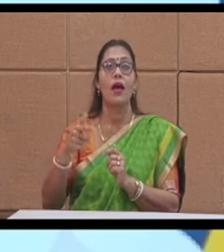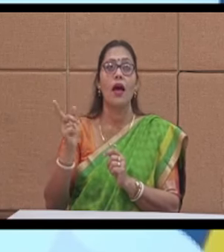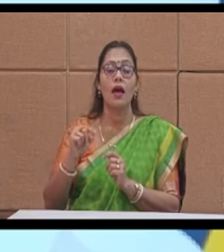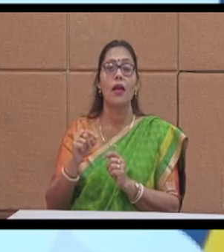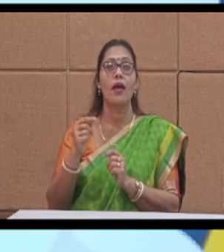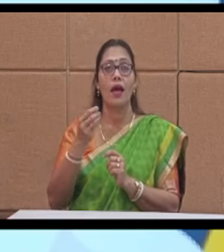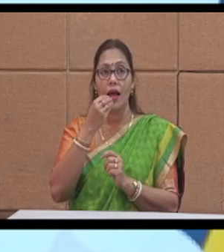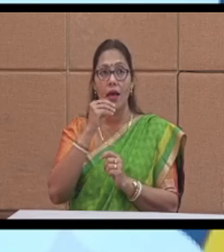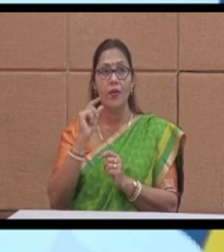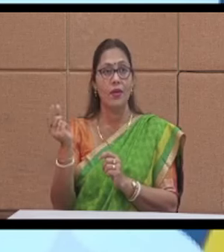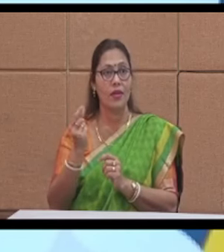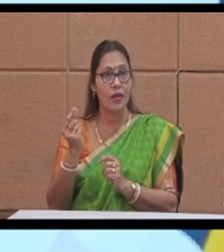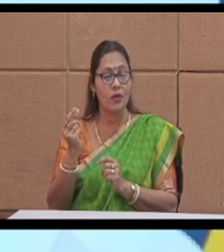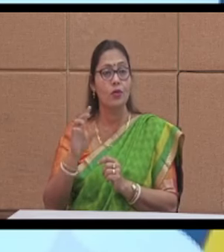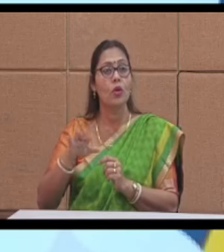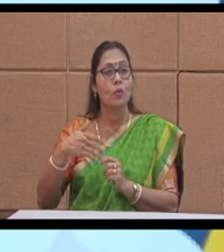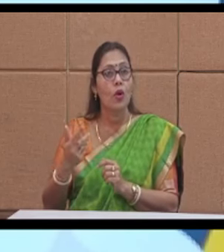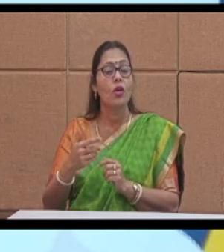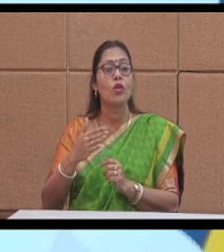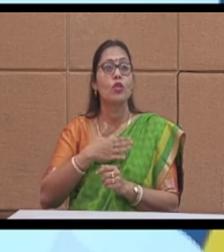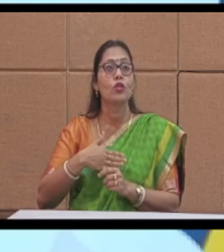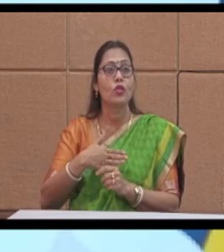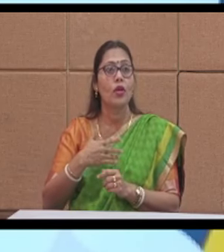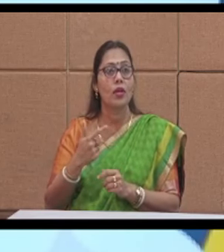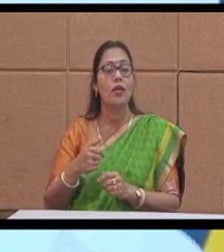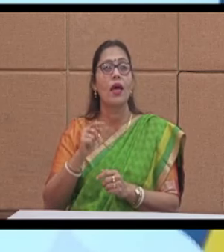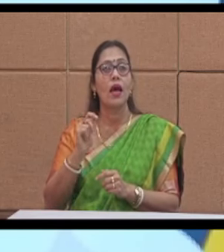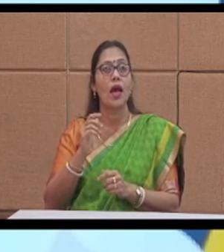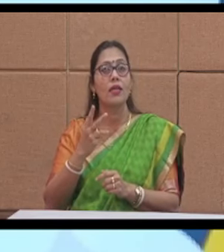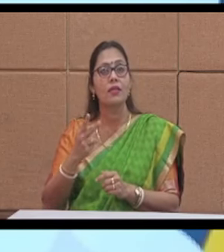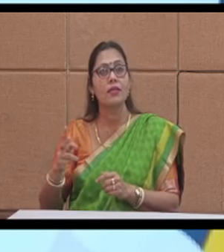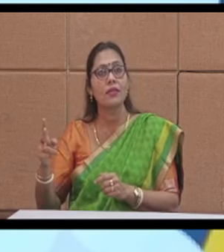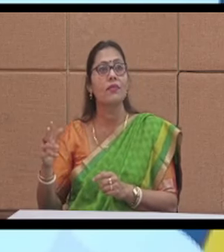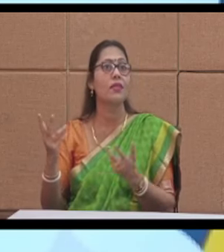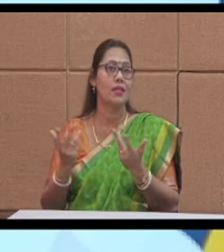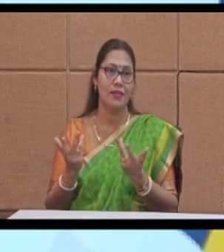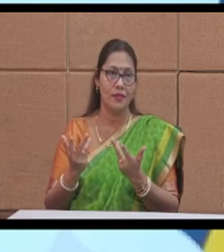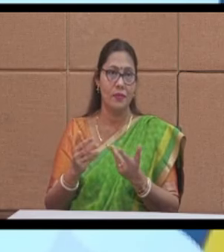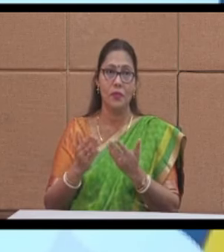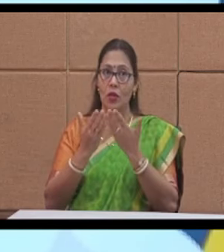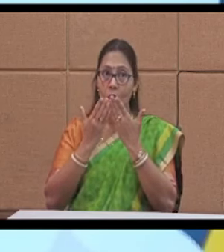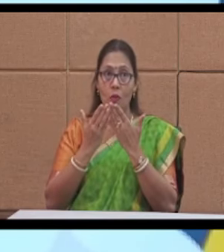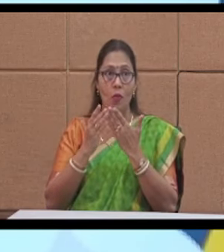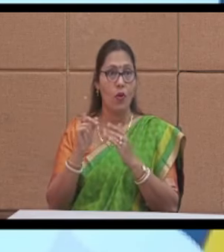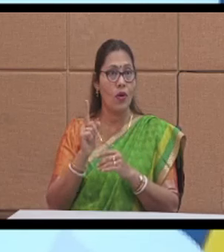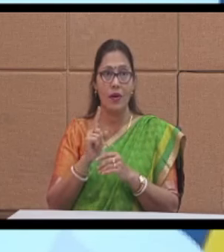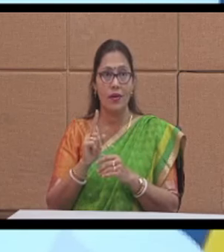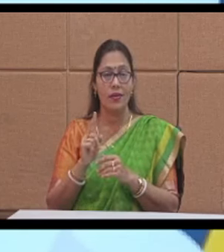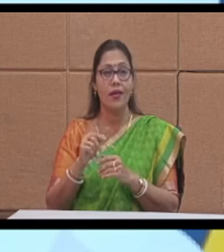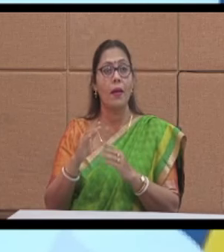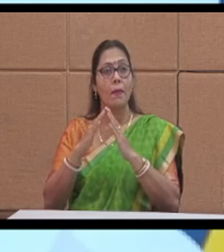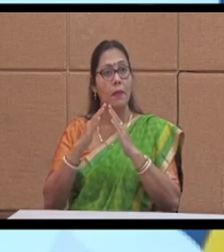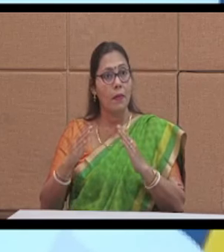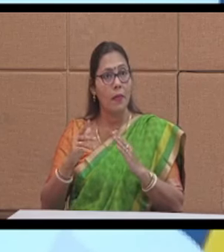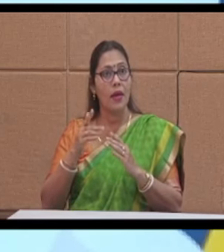তাকে ব্যবহার করে আমরা শরীরে কি কি কাজ করতে পারি পড়লেই শুধু হবে না